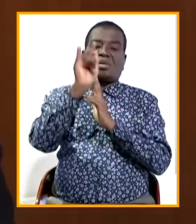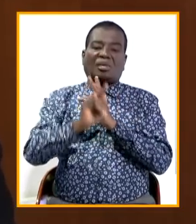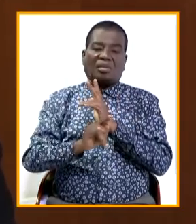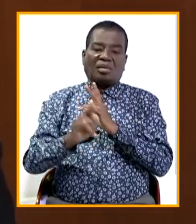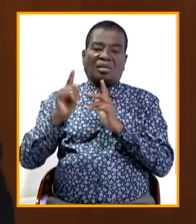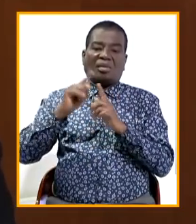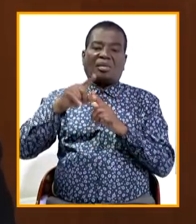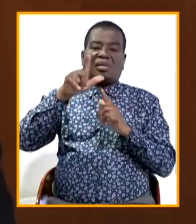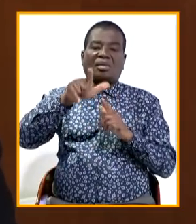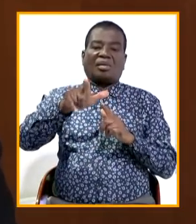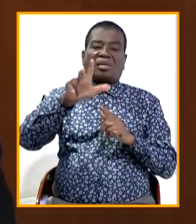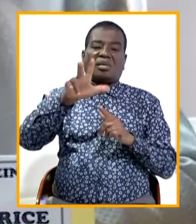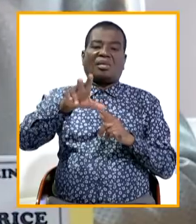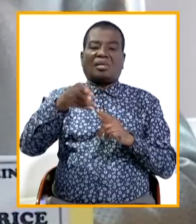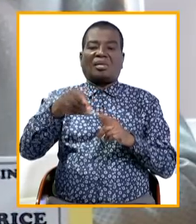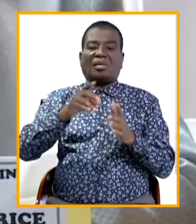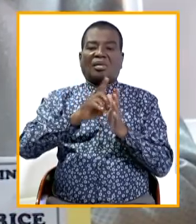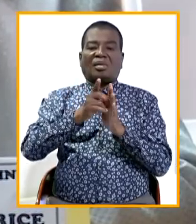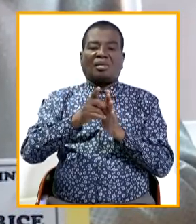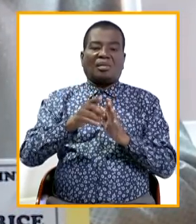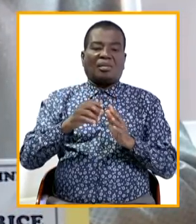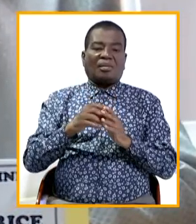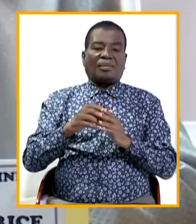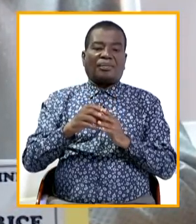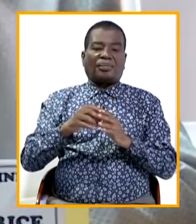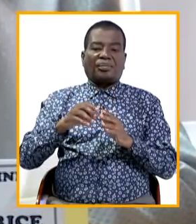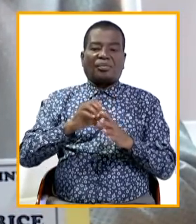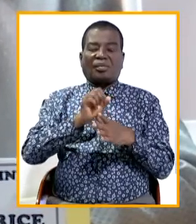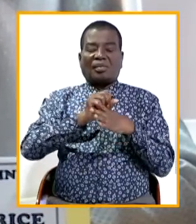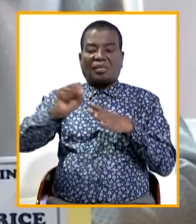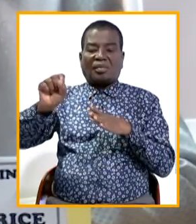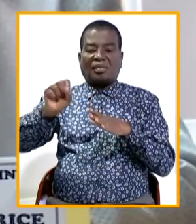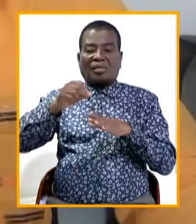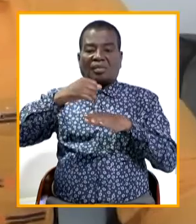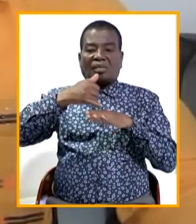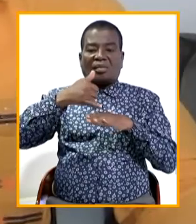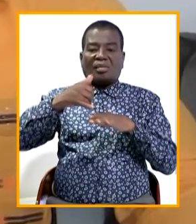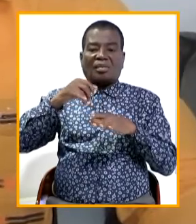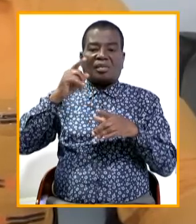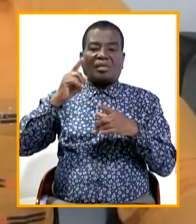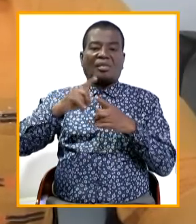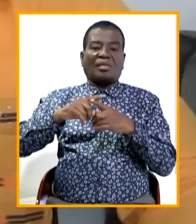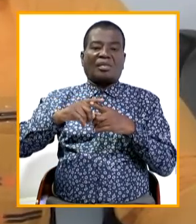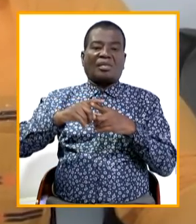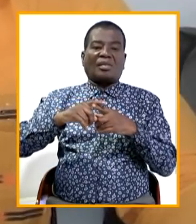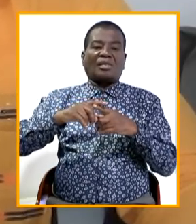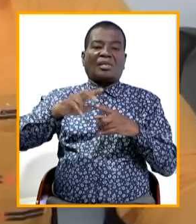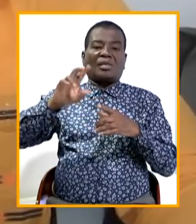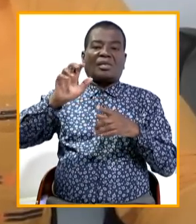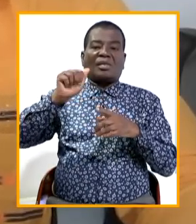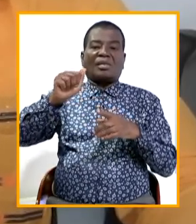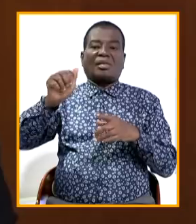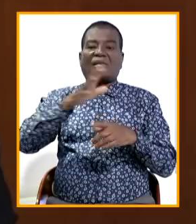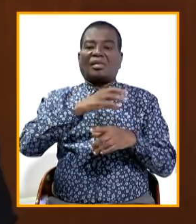à 23h59 minutes. L'orientation affectation en seconde A ou C selon les trois